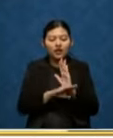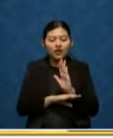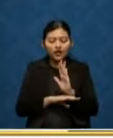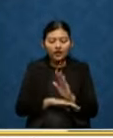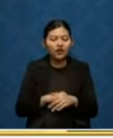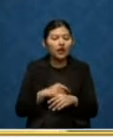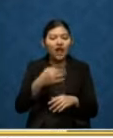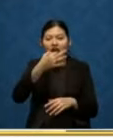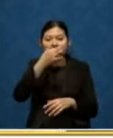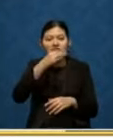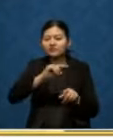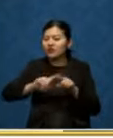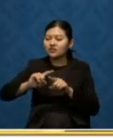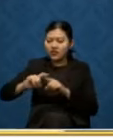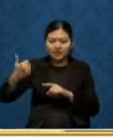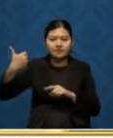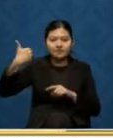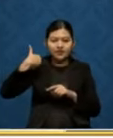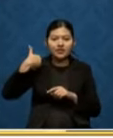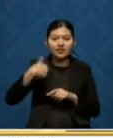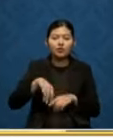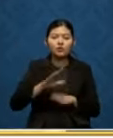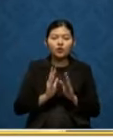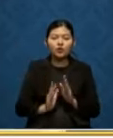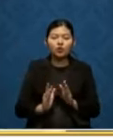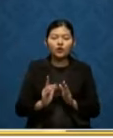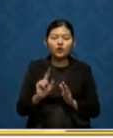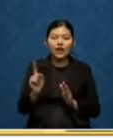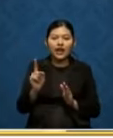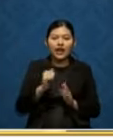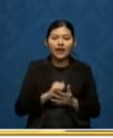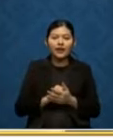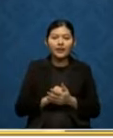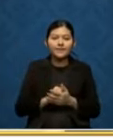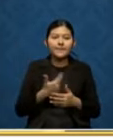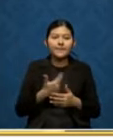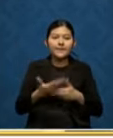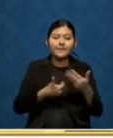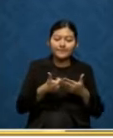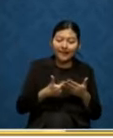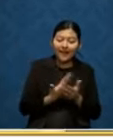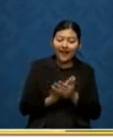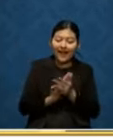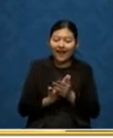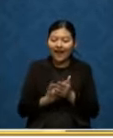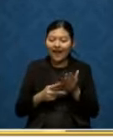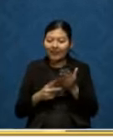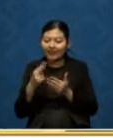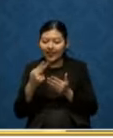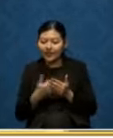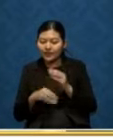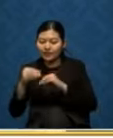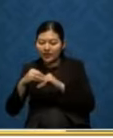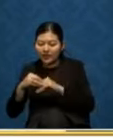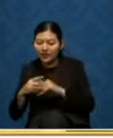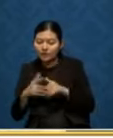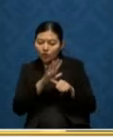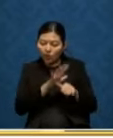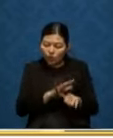มีกระบวนการผู้ตัดตอนในเรื่องของยี่ปั๊วลูกค้ารายใหญ่ซื้อเข้ามา